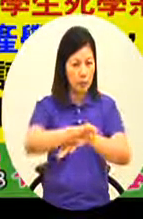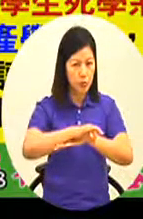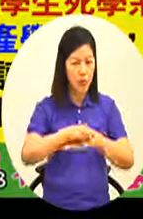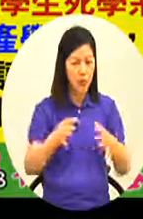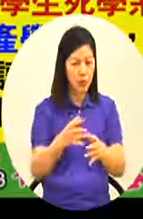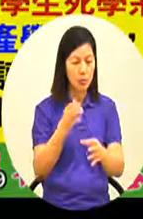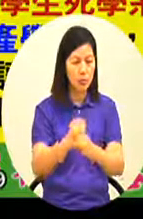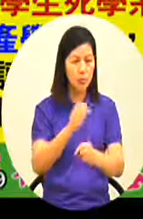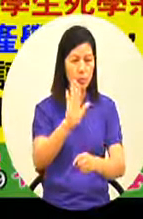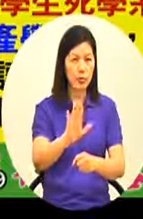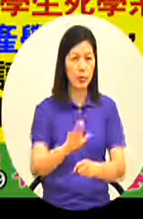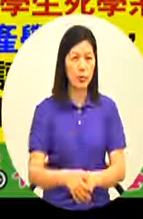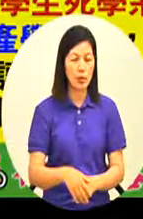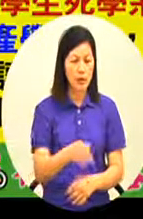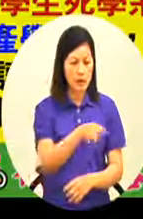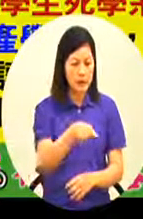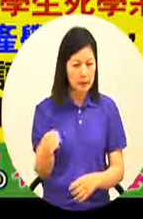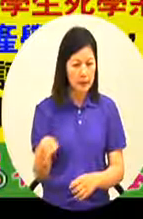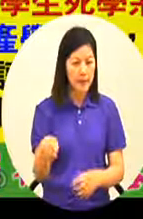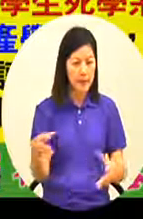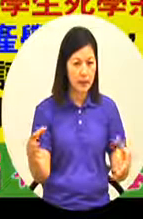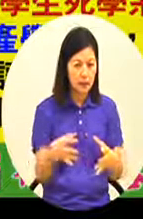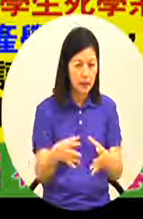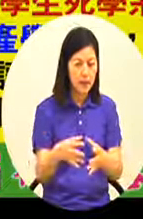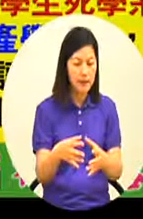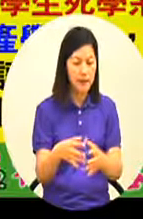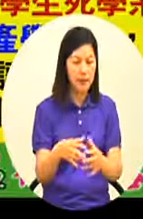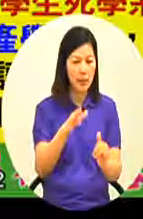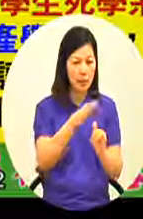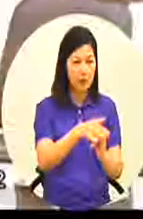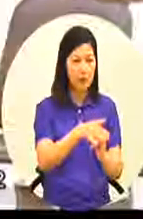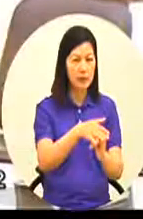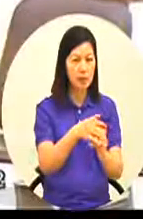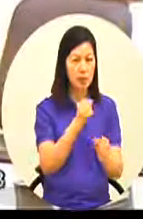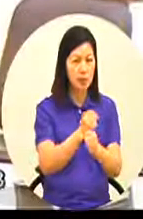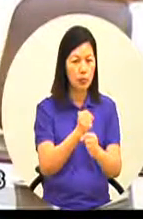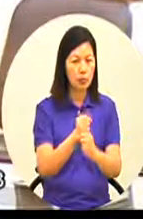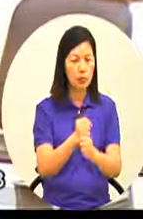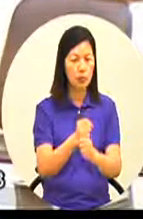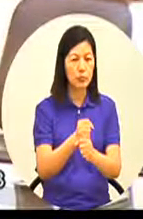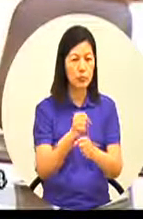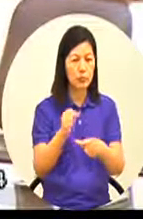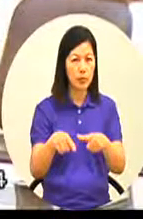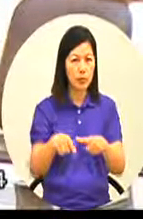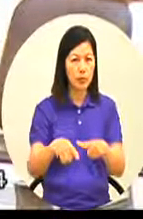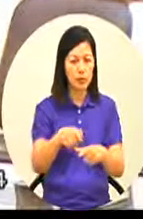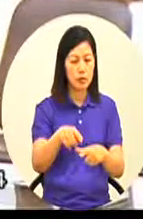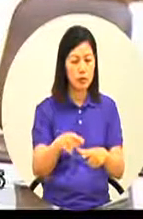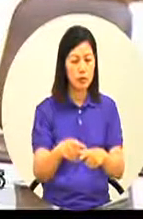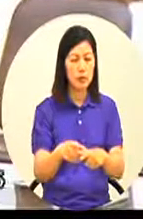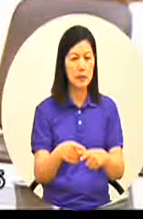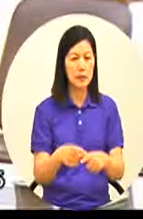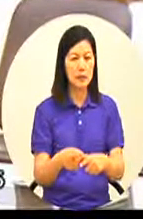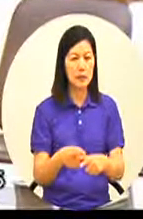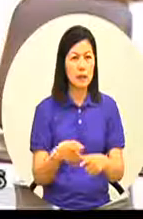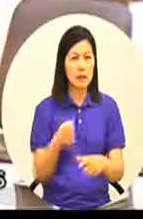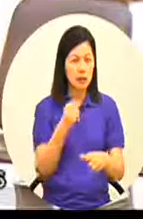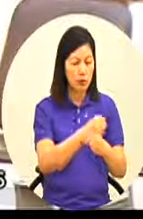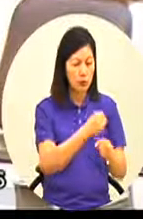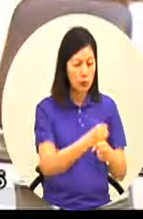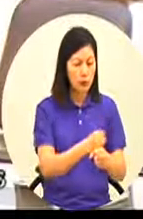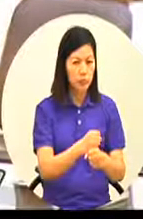个单位这两个学校都有和殡葬业者做、产学合作，那我们民政